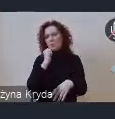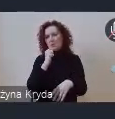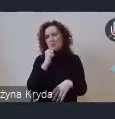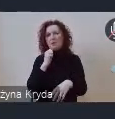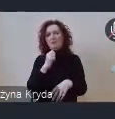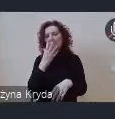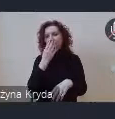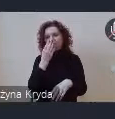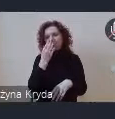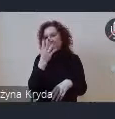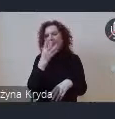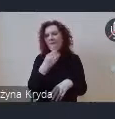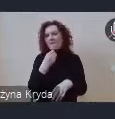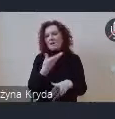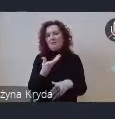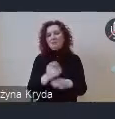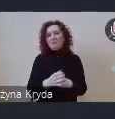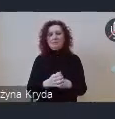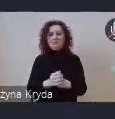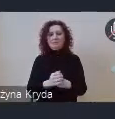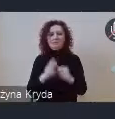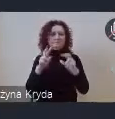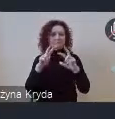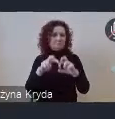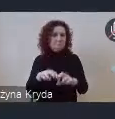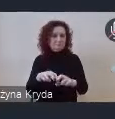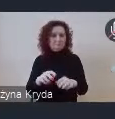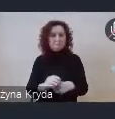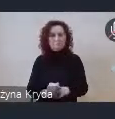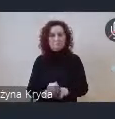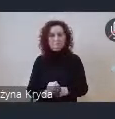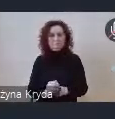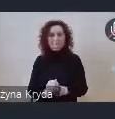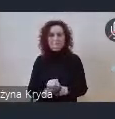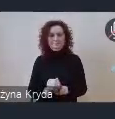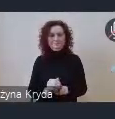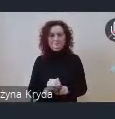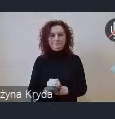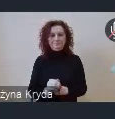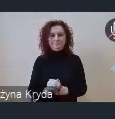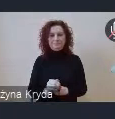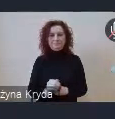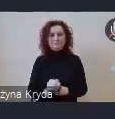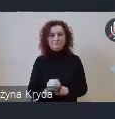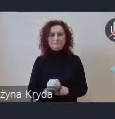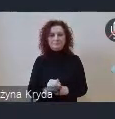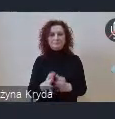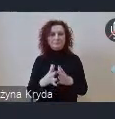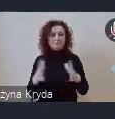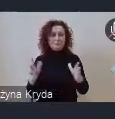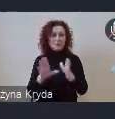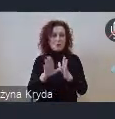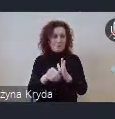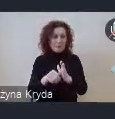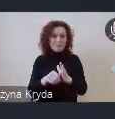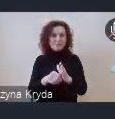tkanka taka budowano budynki Jak wyglądają w Polsce w dużych miastach tam gdzie